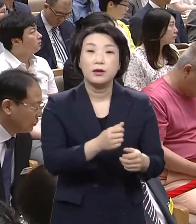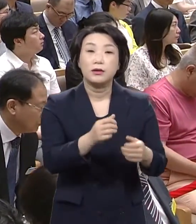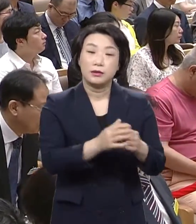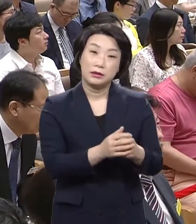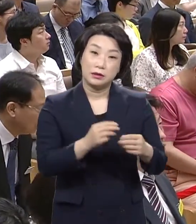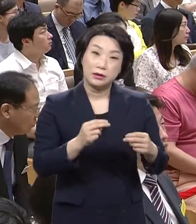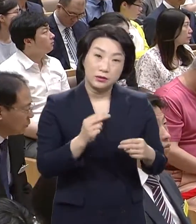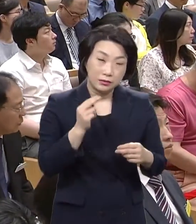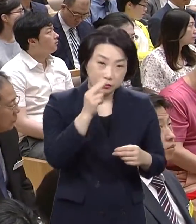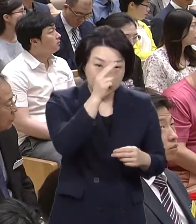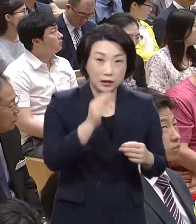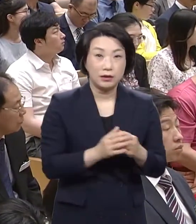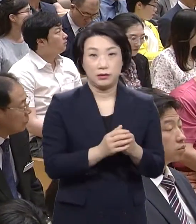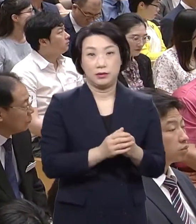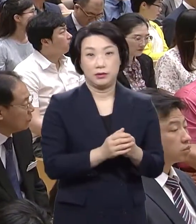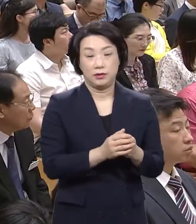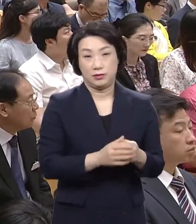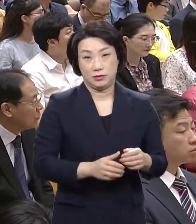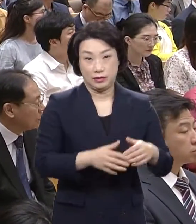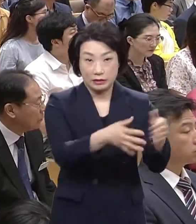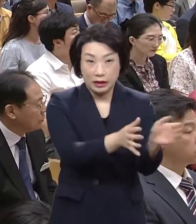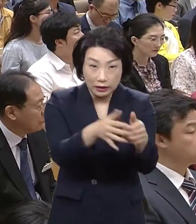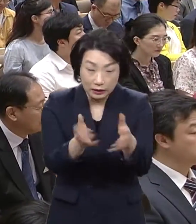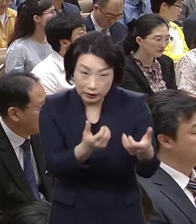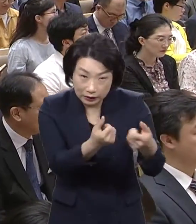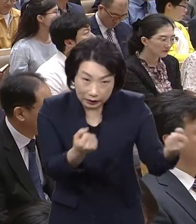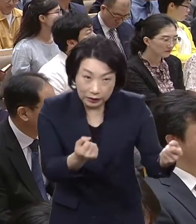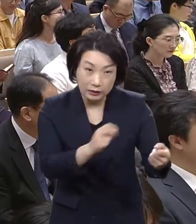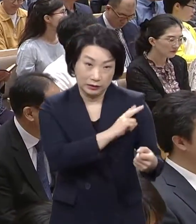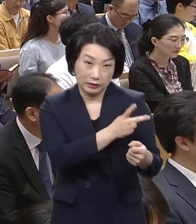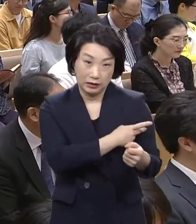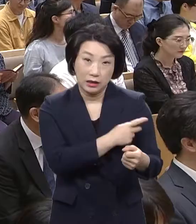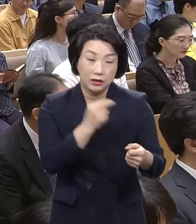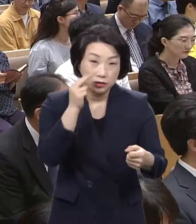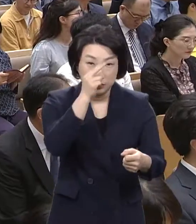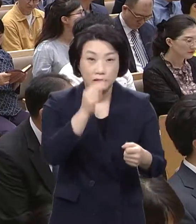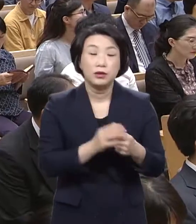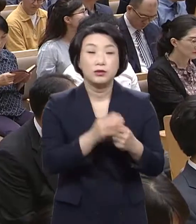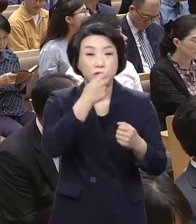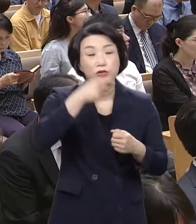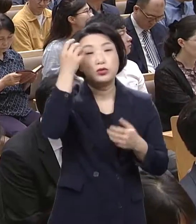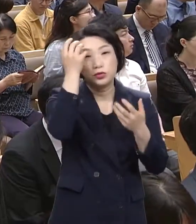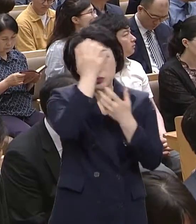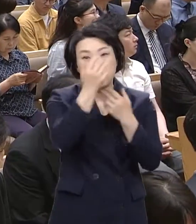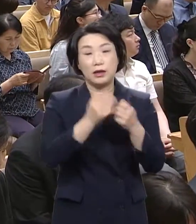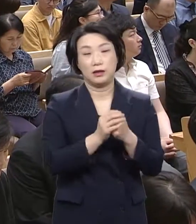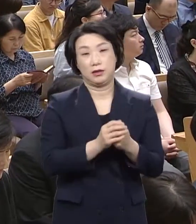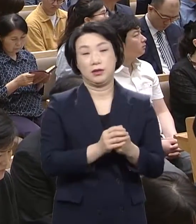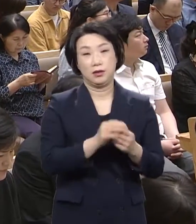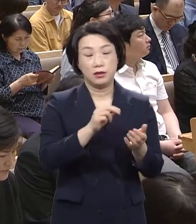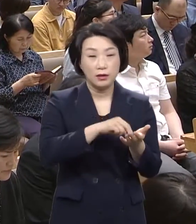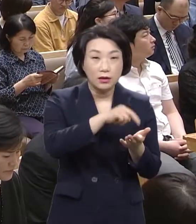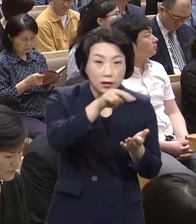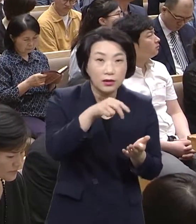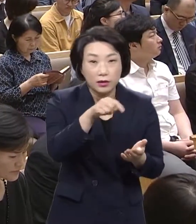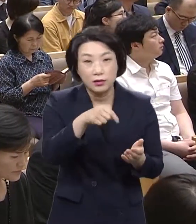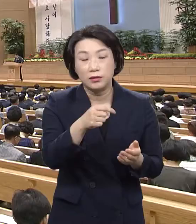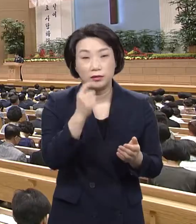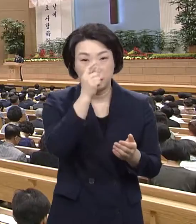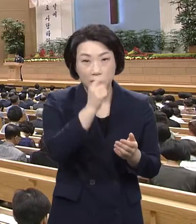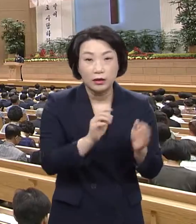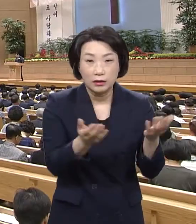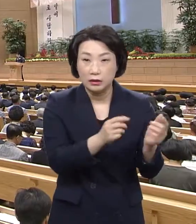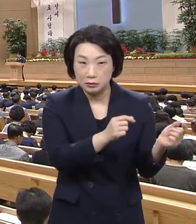시기와 분냄과 당짓는 것과 불리함과 이단과 투기와 술 취함과 방탕함과 또 그와 같은